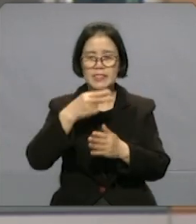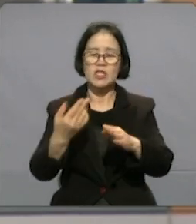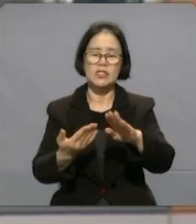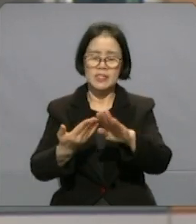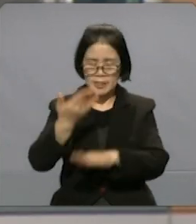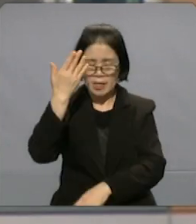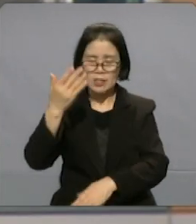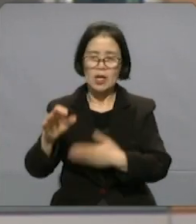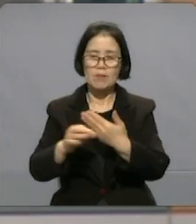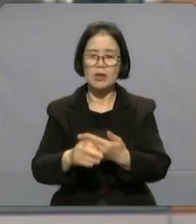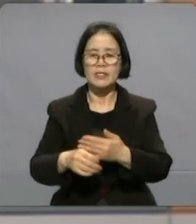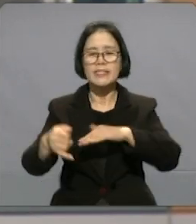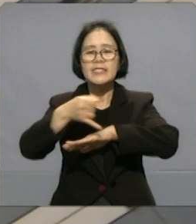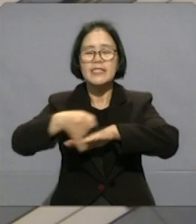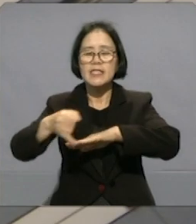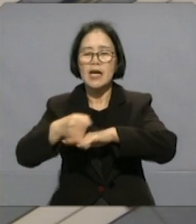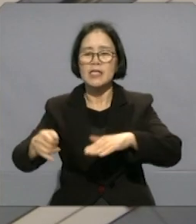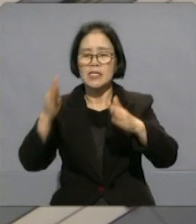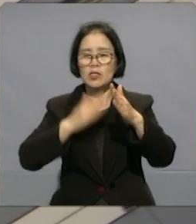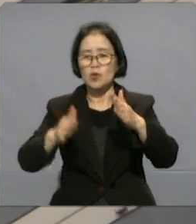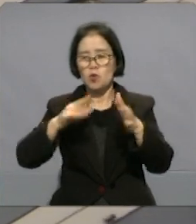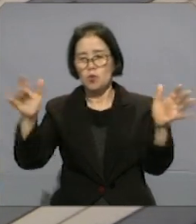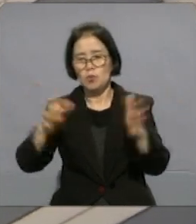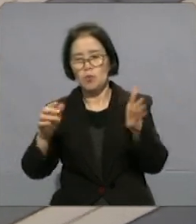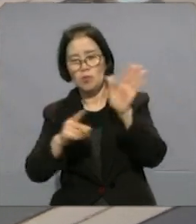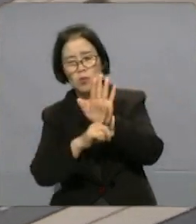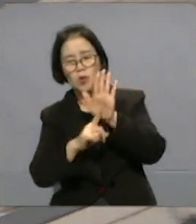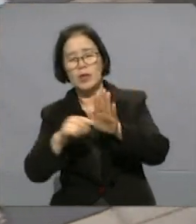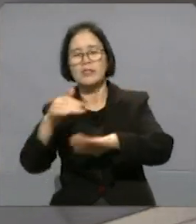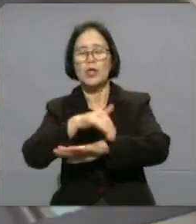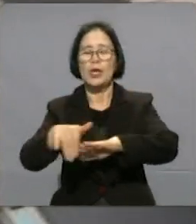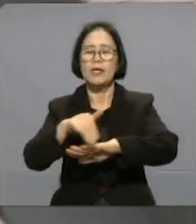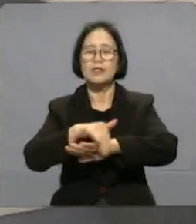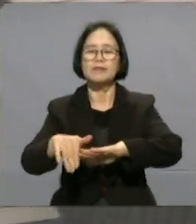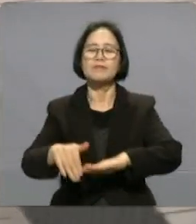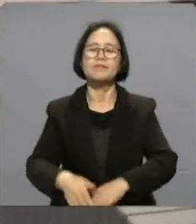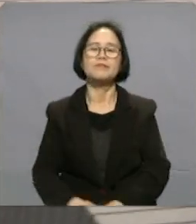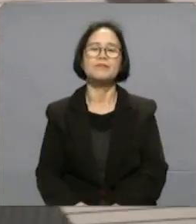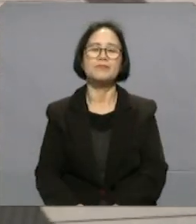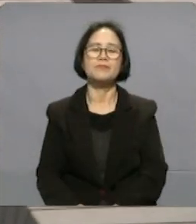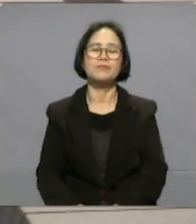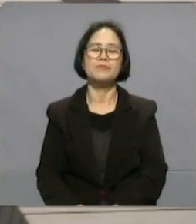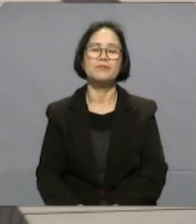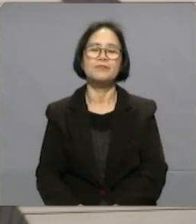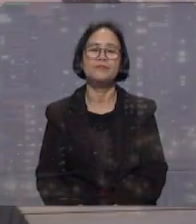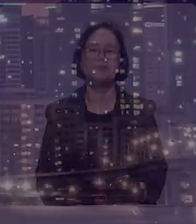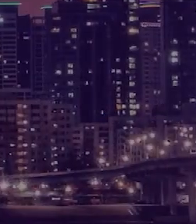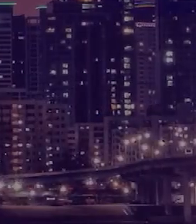2,000제곱미터를 넘으면 디자인을 공모할 방침입니다. OBS 뉴스 권현입니다.